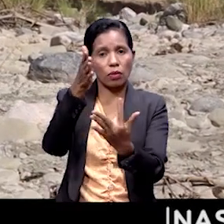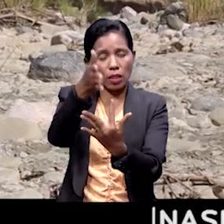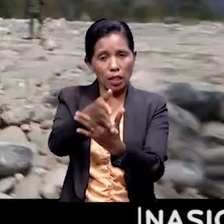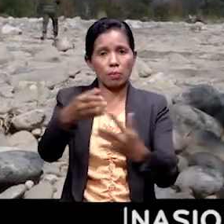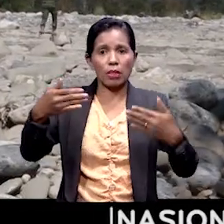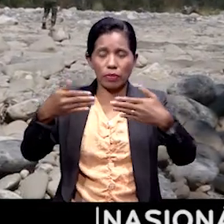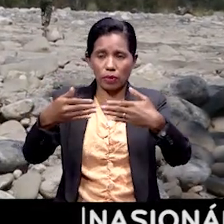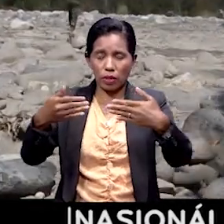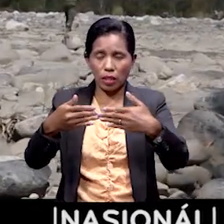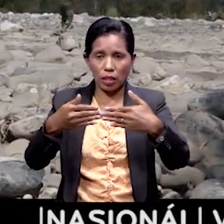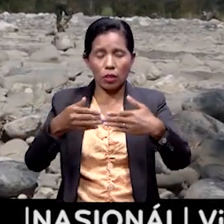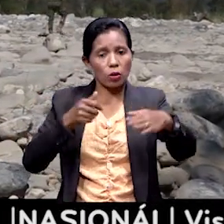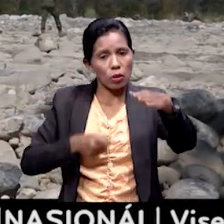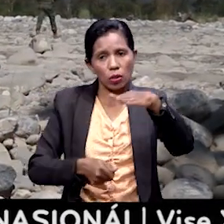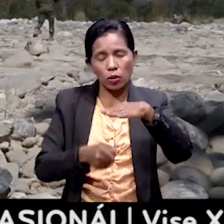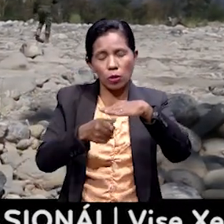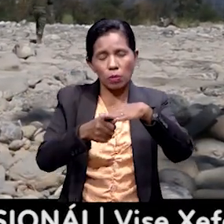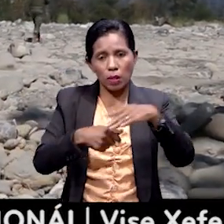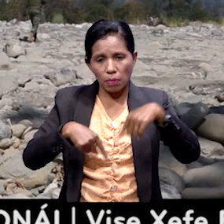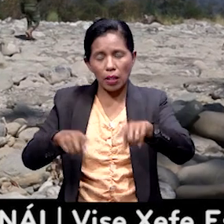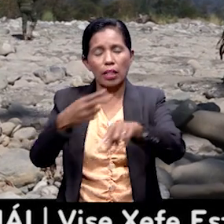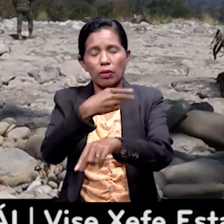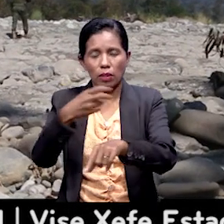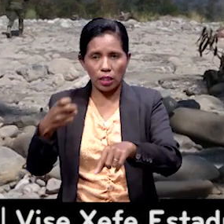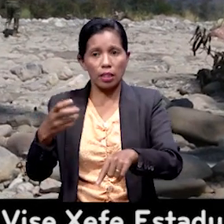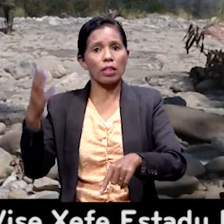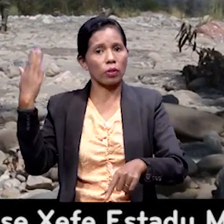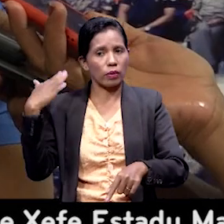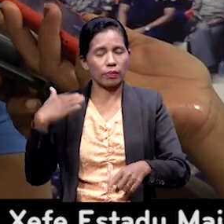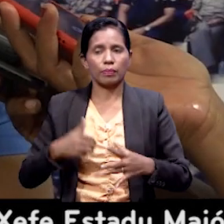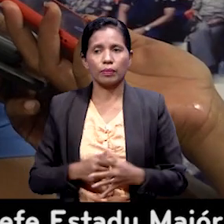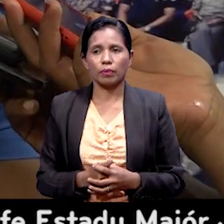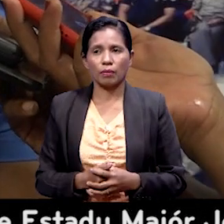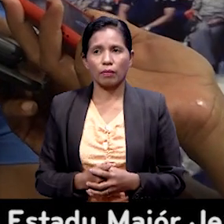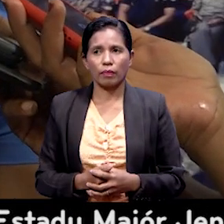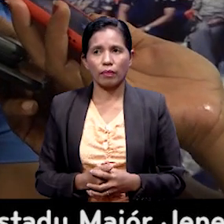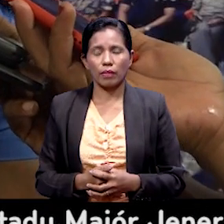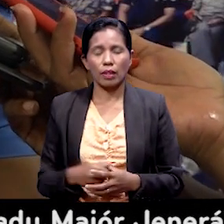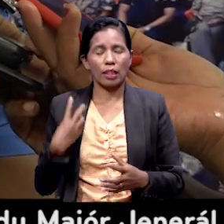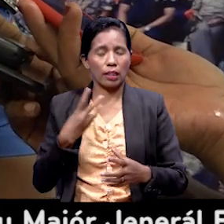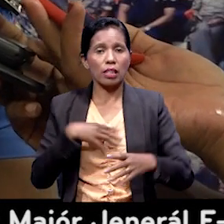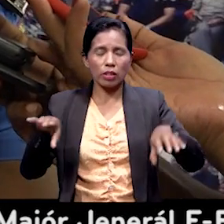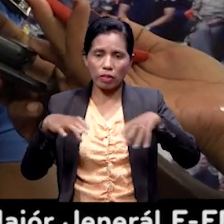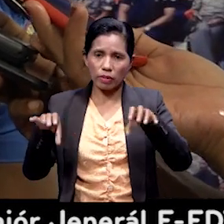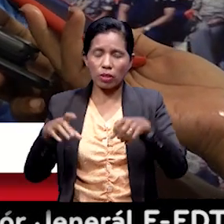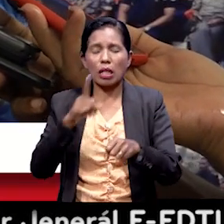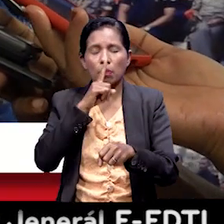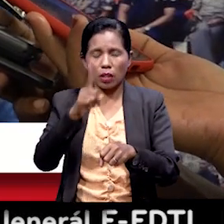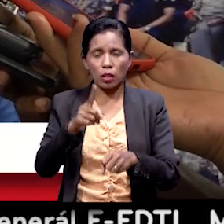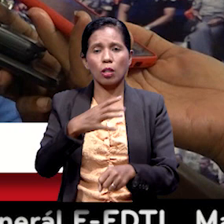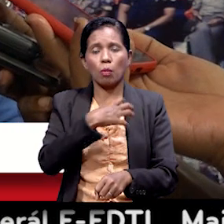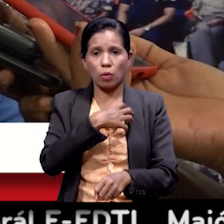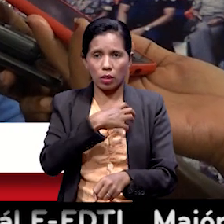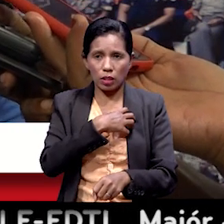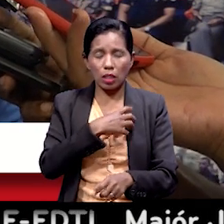terrestre, ho ilegalmente, ba Indonésia foi inlaisnem. Kata kaya misau ini kaya klaru tertebe sih, polisi para tu asigura